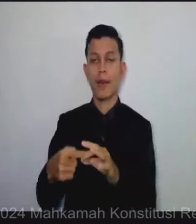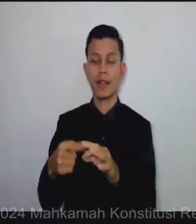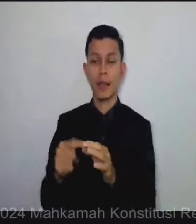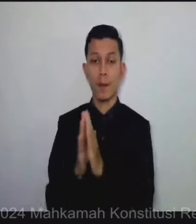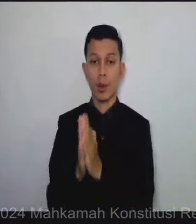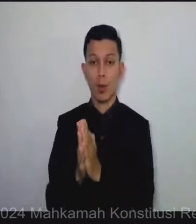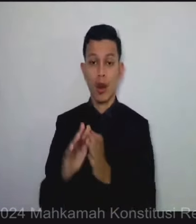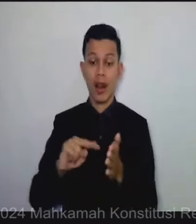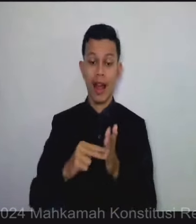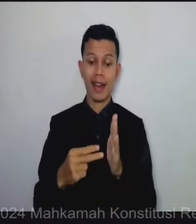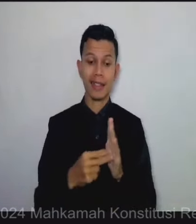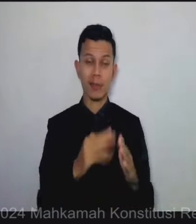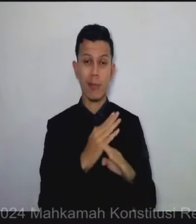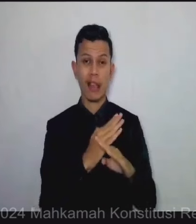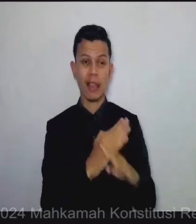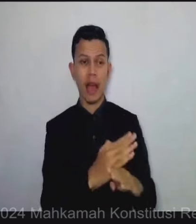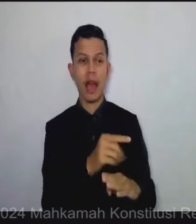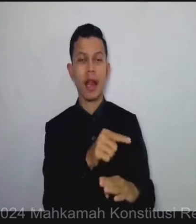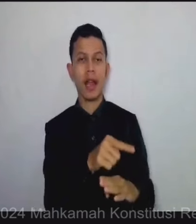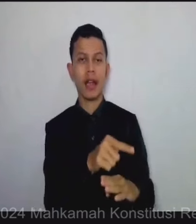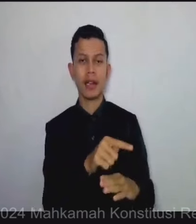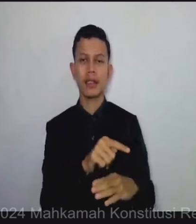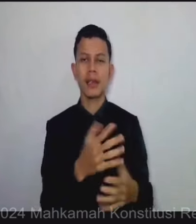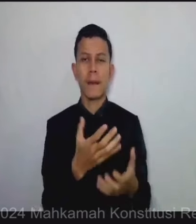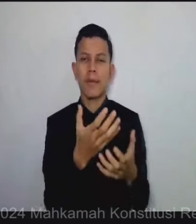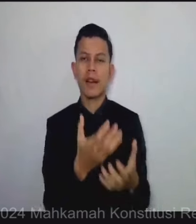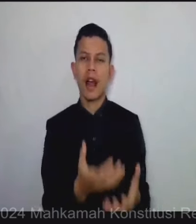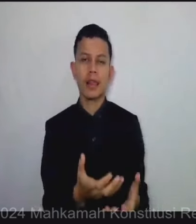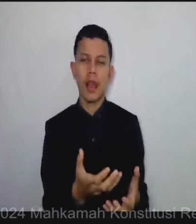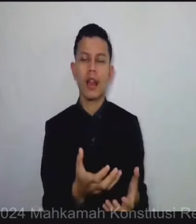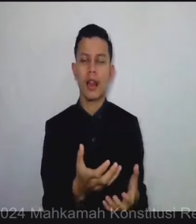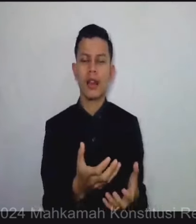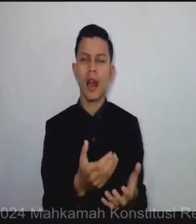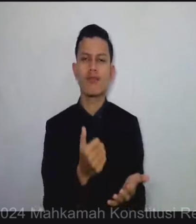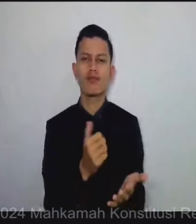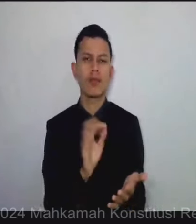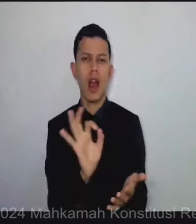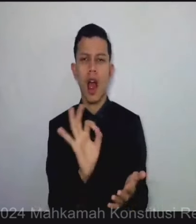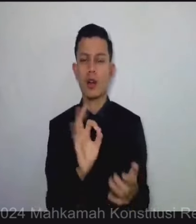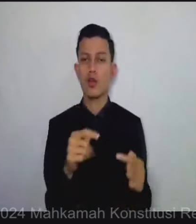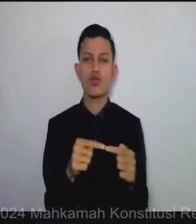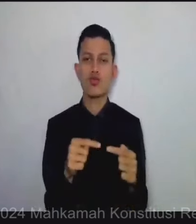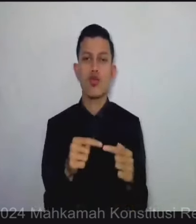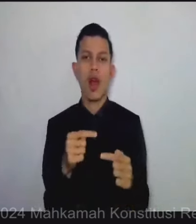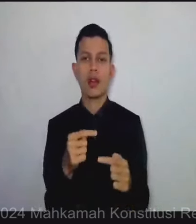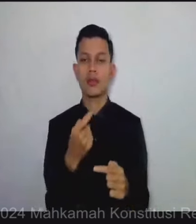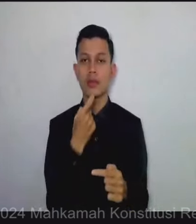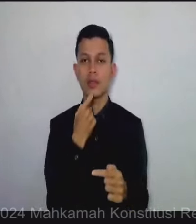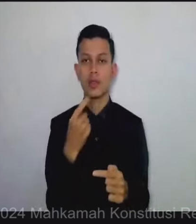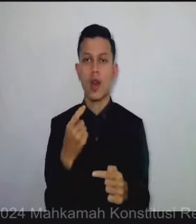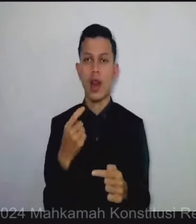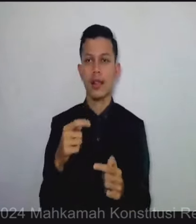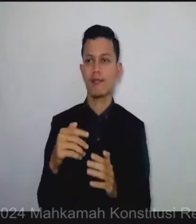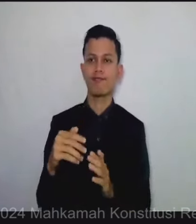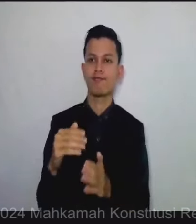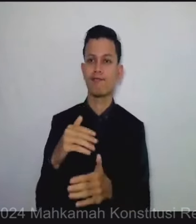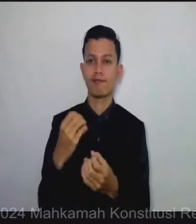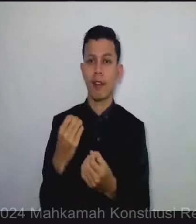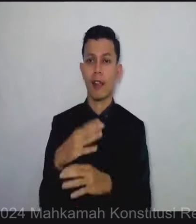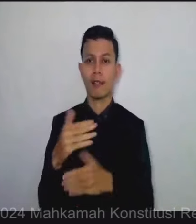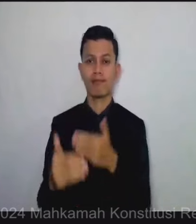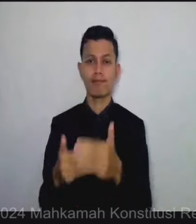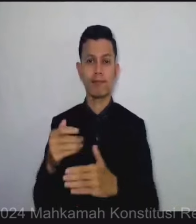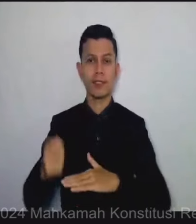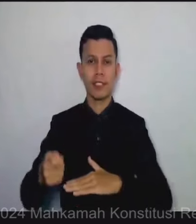Eksepsi yang demikian merupakan keberatan yang tidak terkait dengan persoalan-persoalan syarat formil dan oleh karenanya harus